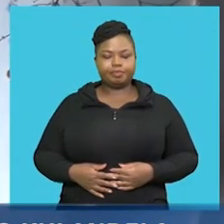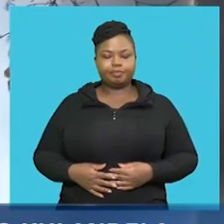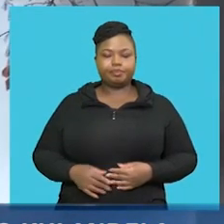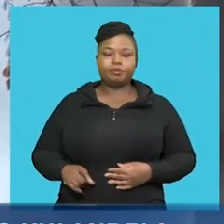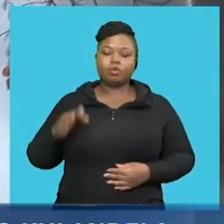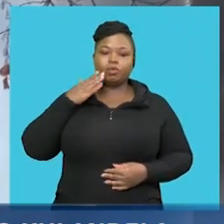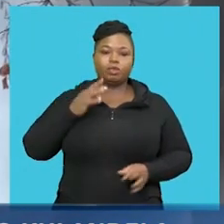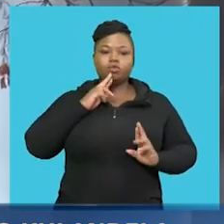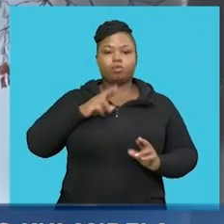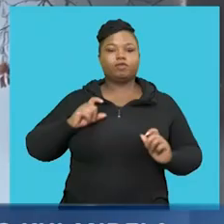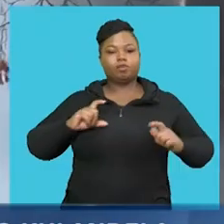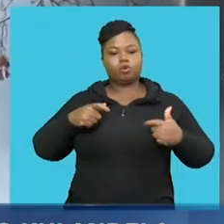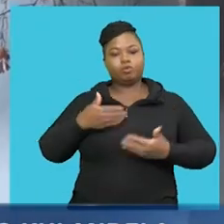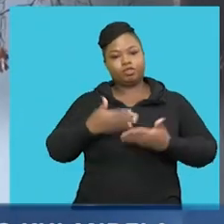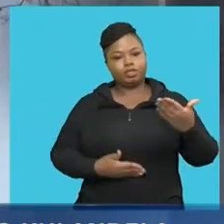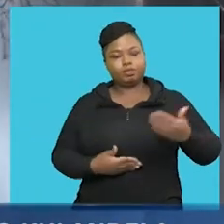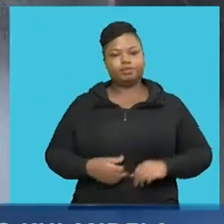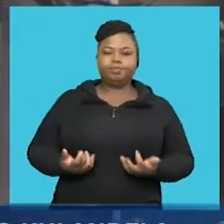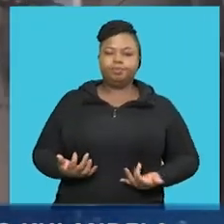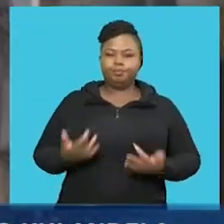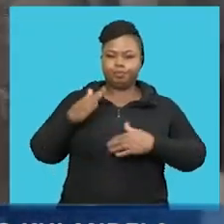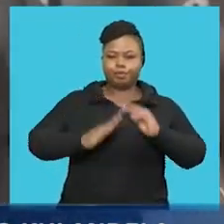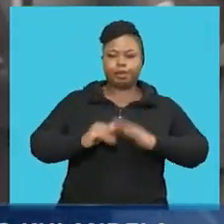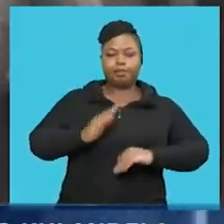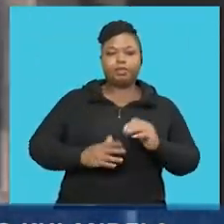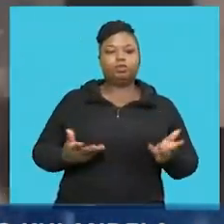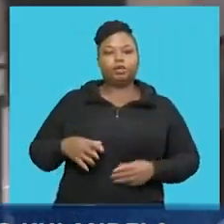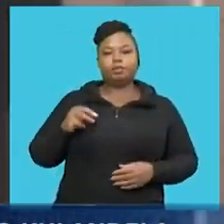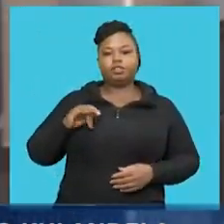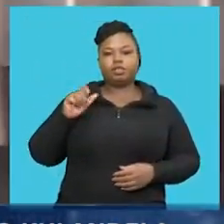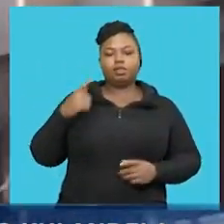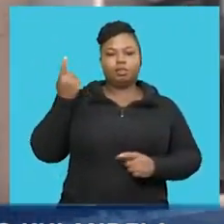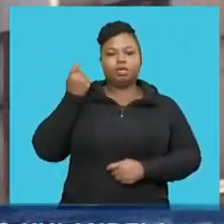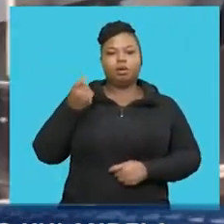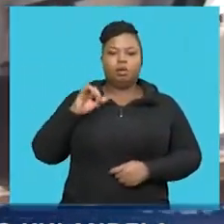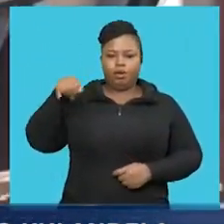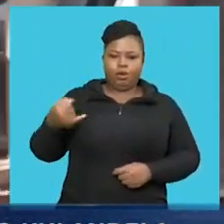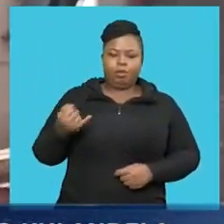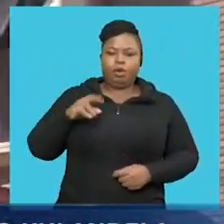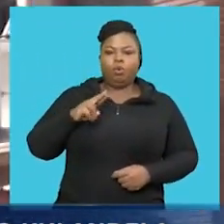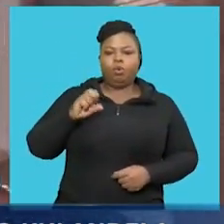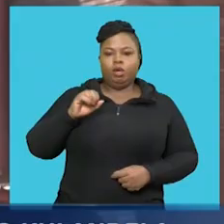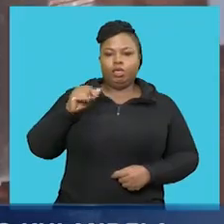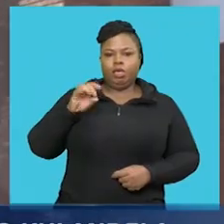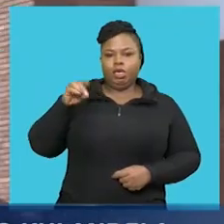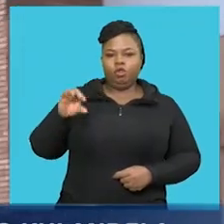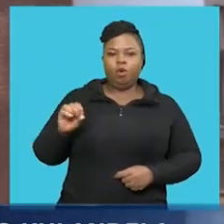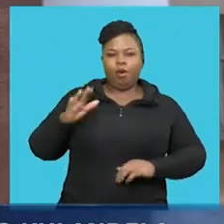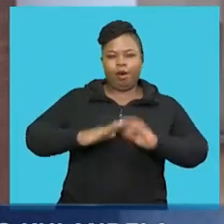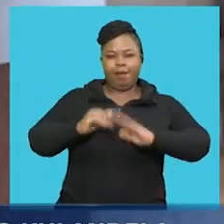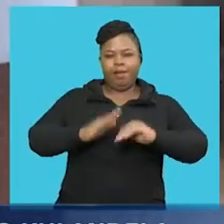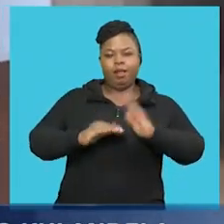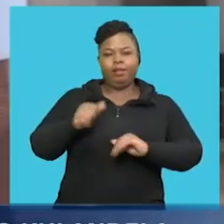Ngemuva kombiko okhishwe ikhomishana ebiyiphenya ngodaba lokuyilidi laseMarshalltown eGoli, uSindiso Building eledlula